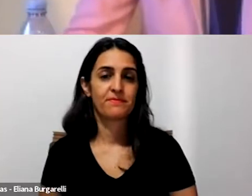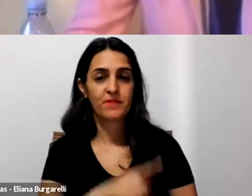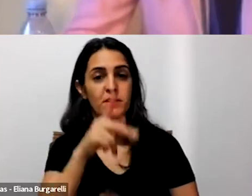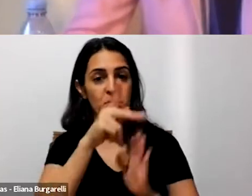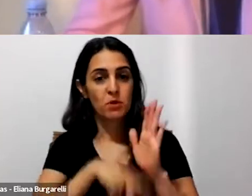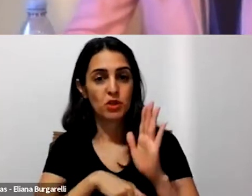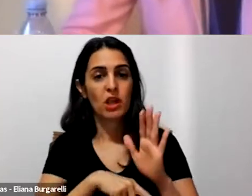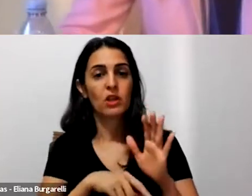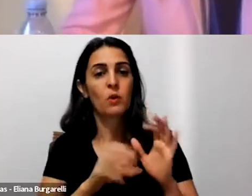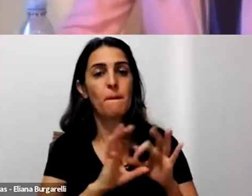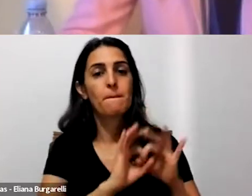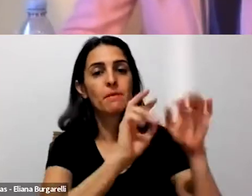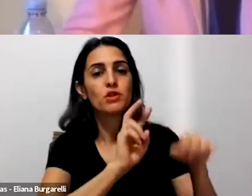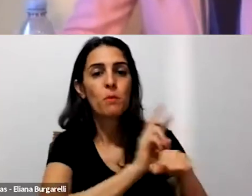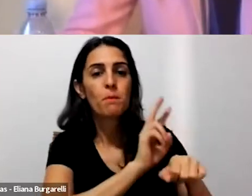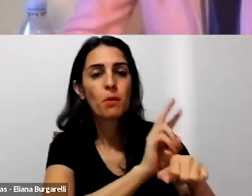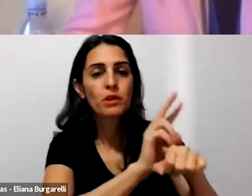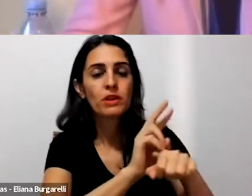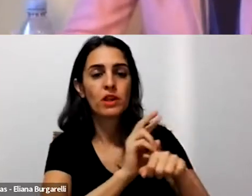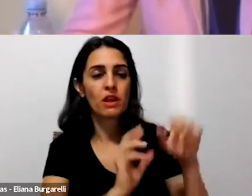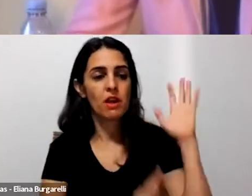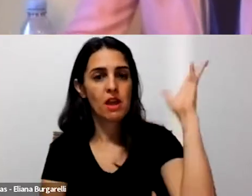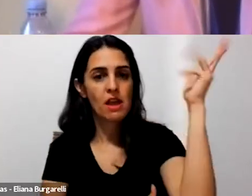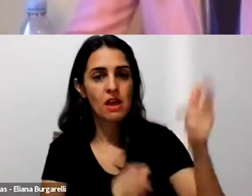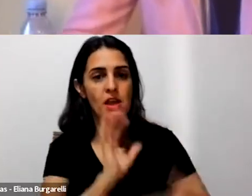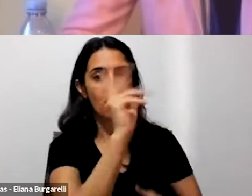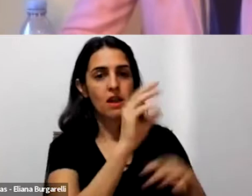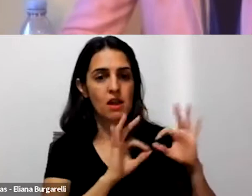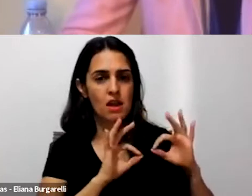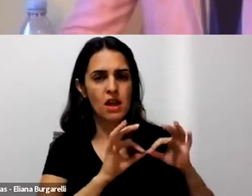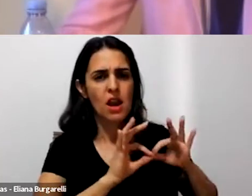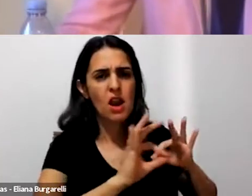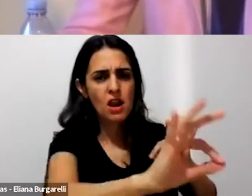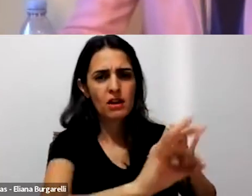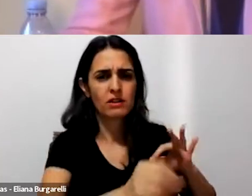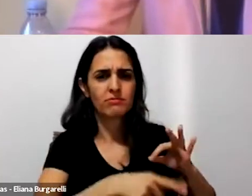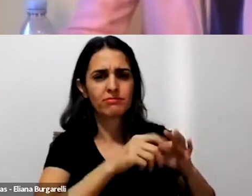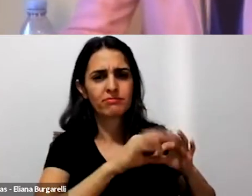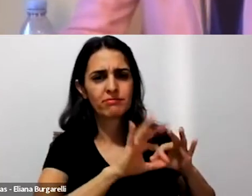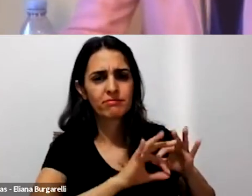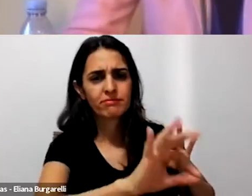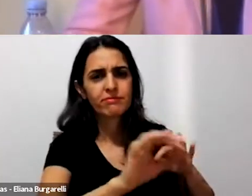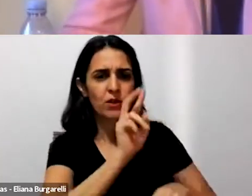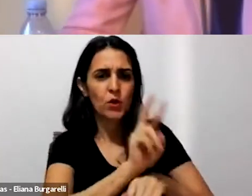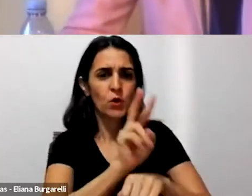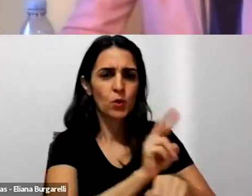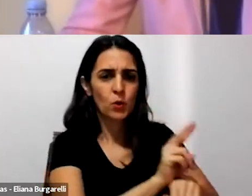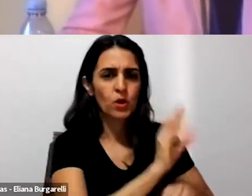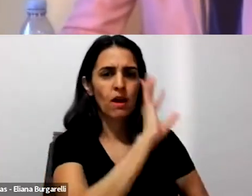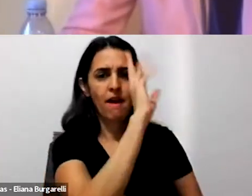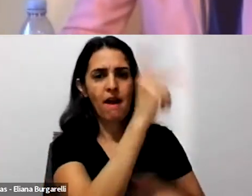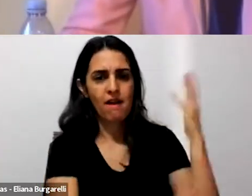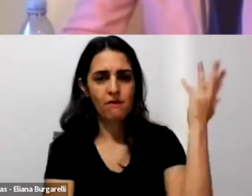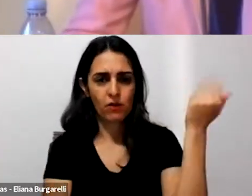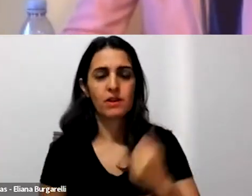proteger milhões de hectares de floresta tropical no Brasil. Et pourtant, les chiffres de déforestation remontent à la hausse